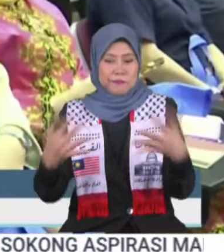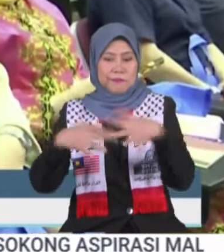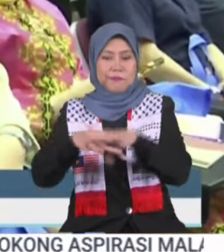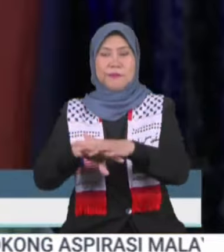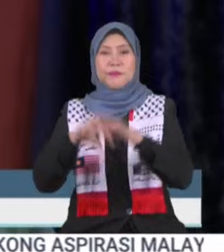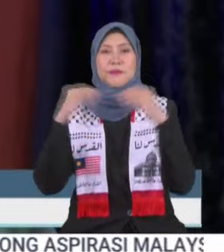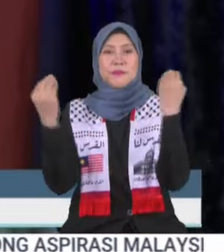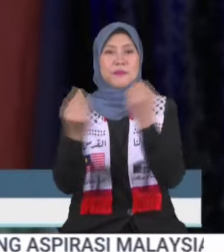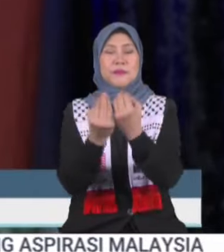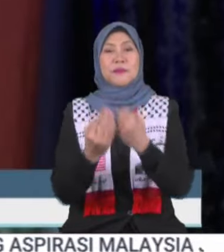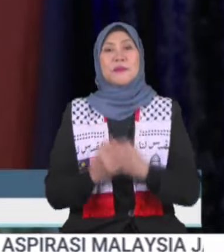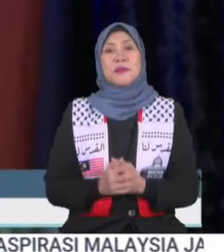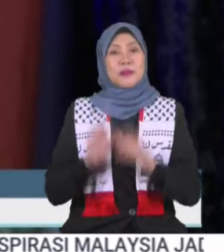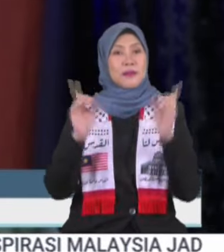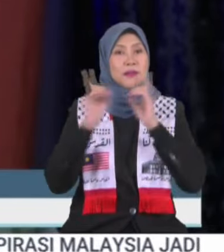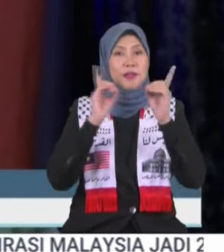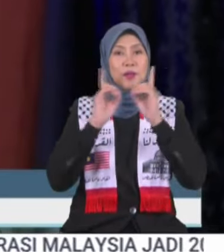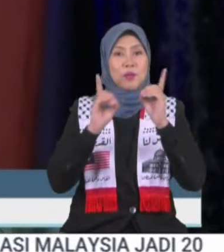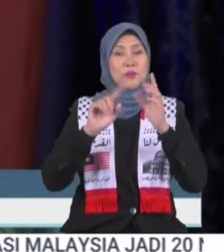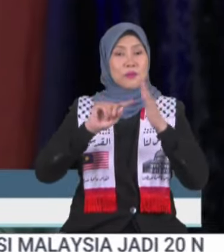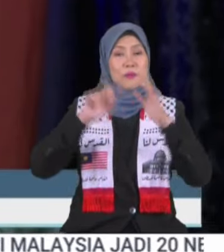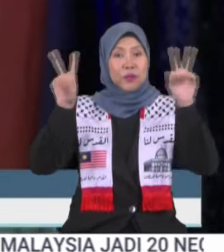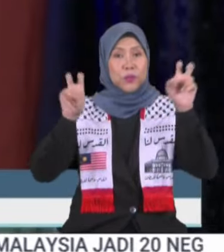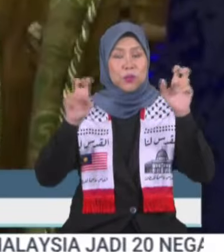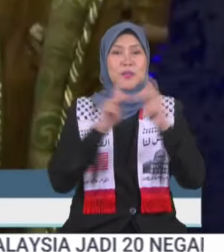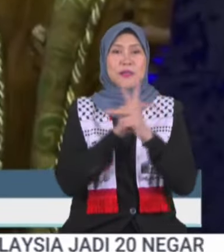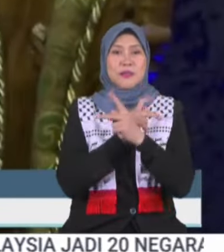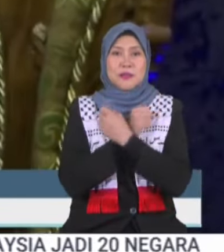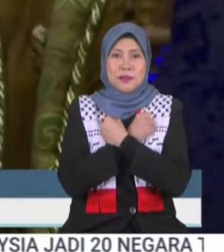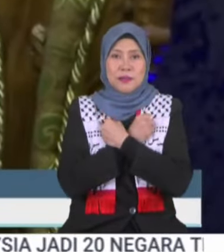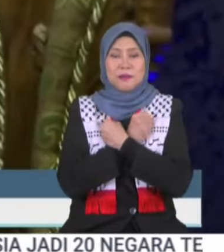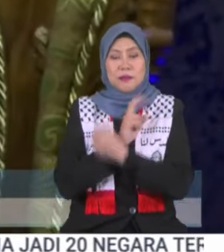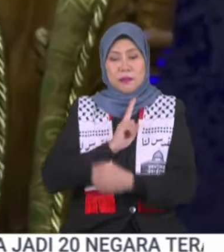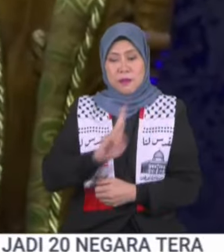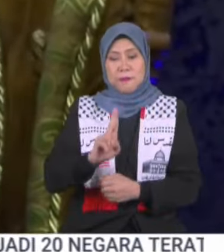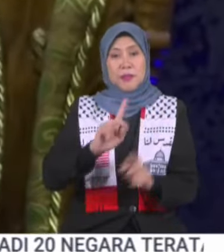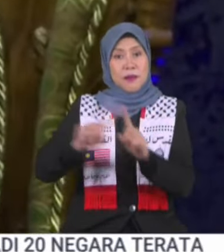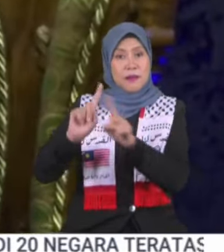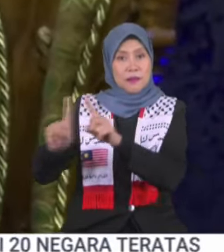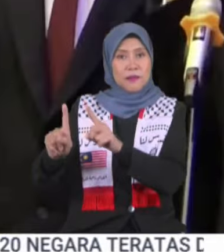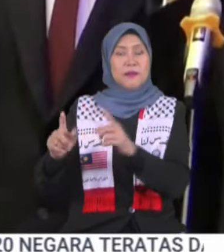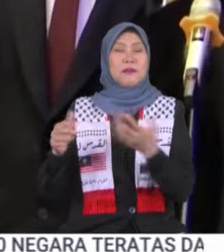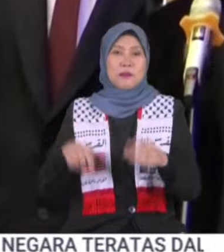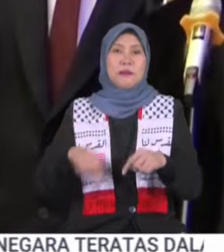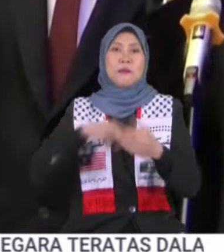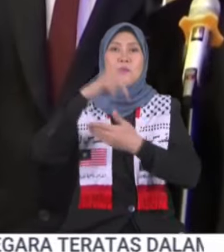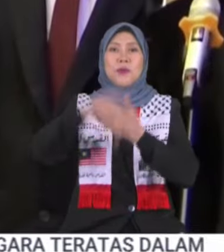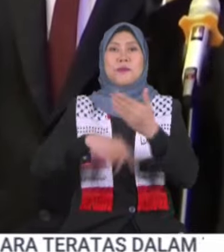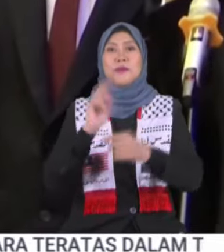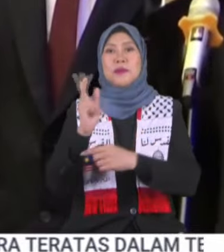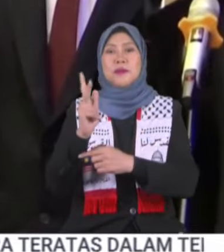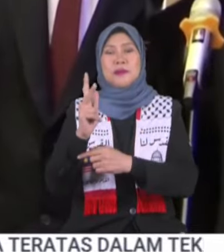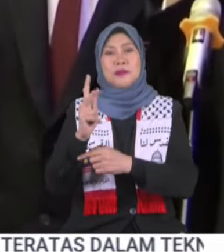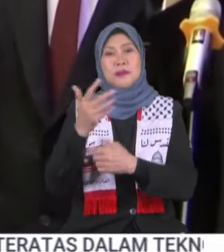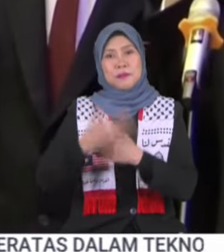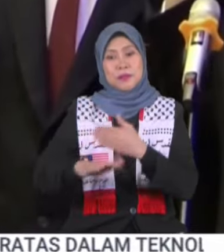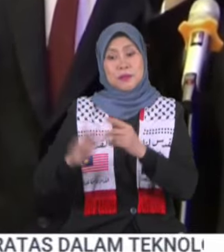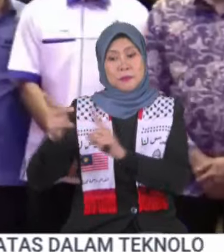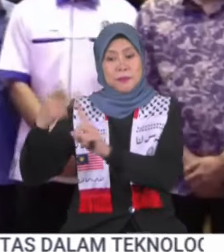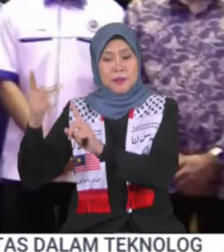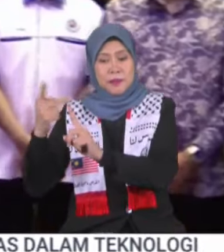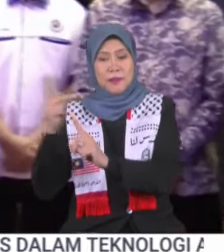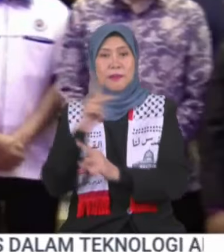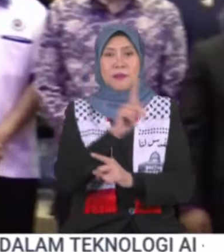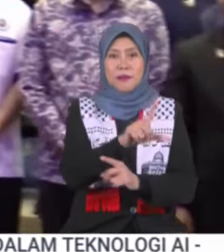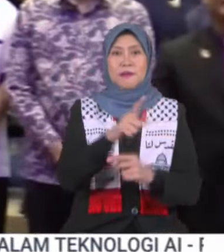Malaysia dialog bertajuk kasih sayang antara Penganut Agama merupakan program ketiga selepas pelaksanaan di pulau Pinang